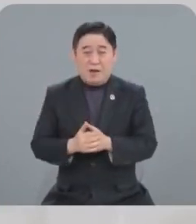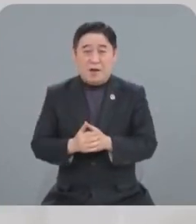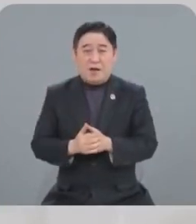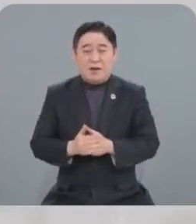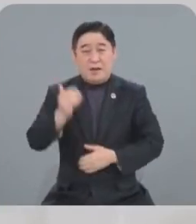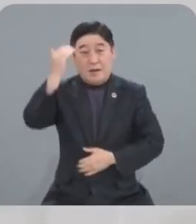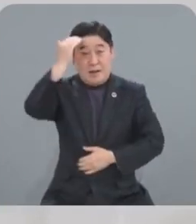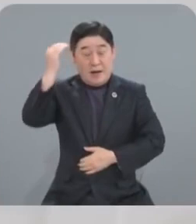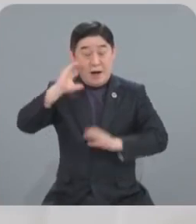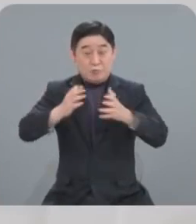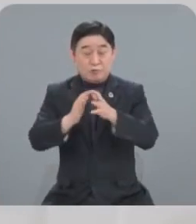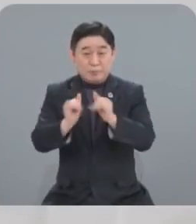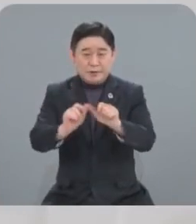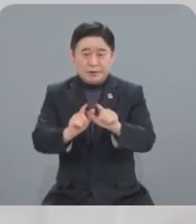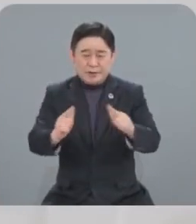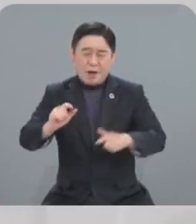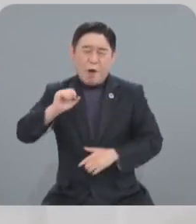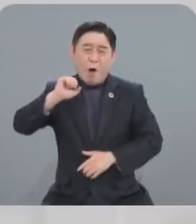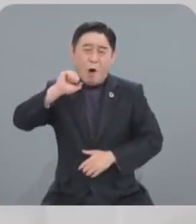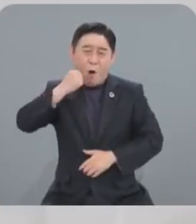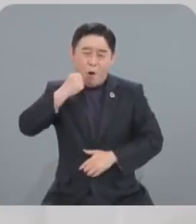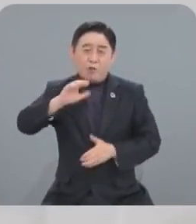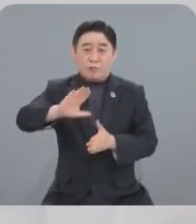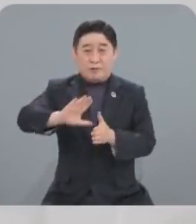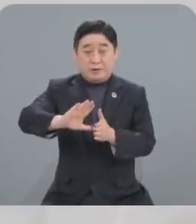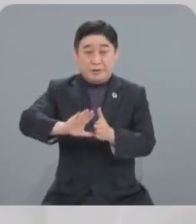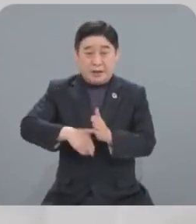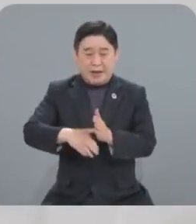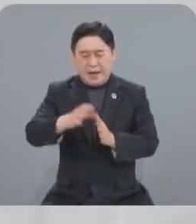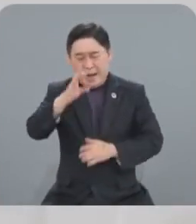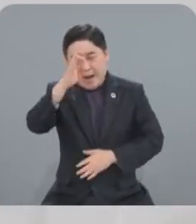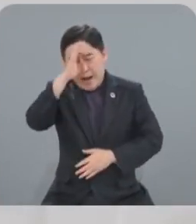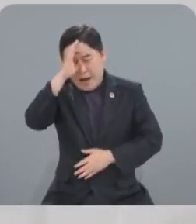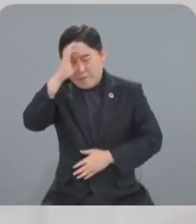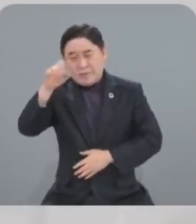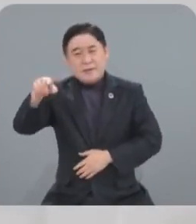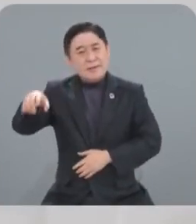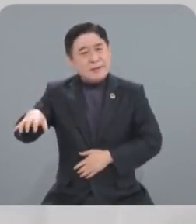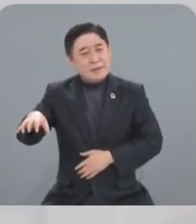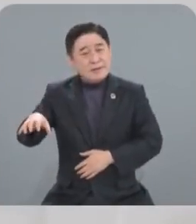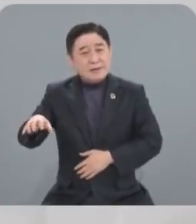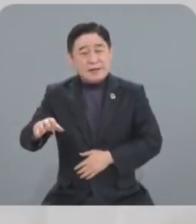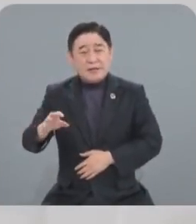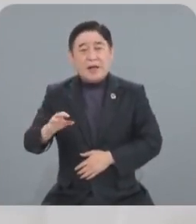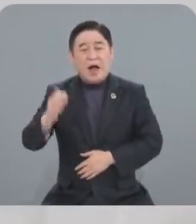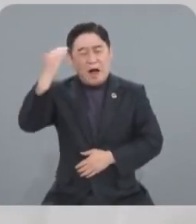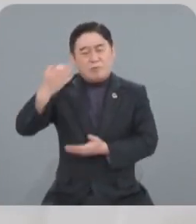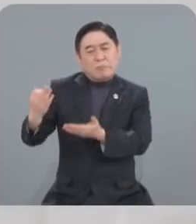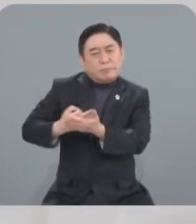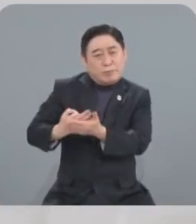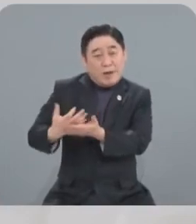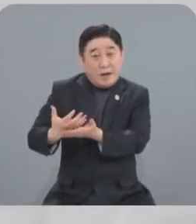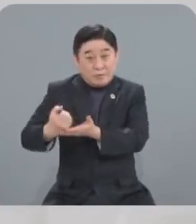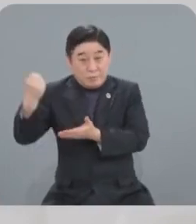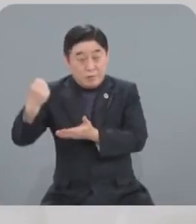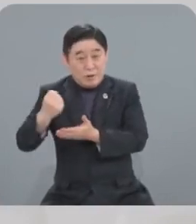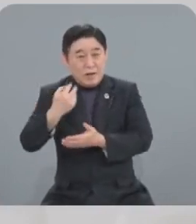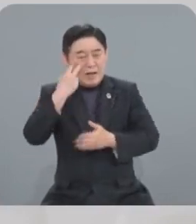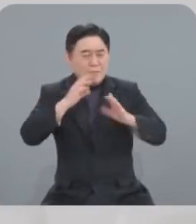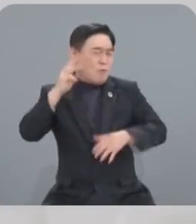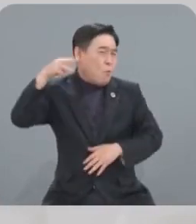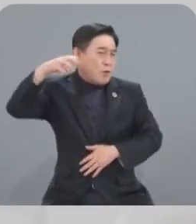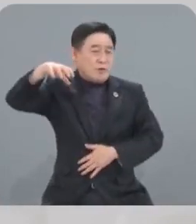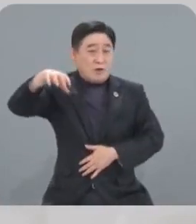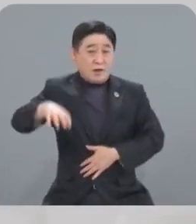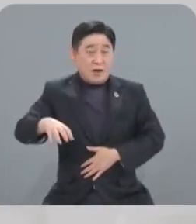우리 국민이 어려운 시기 일본행 동안 imf 는 한국에서 번 돈으로 미국 와싱턴 애